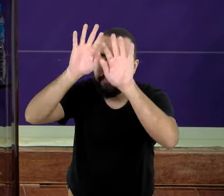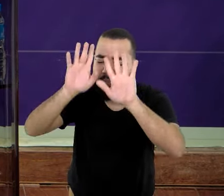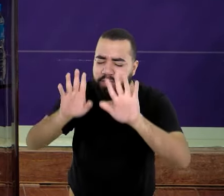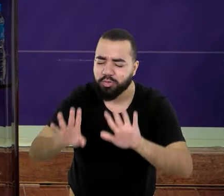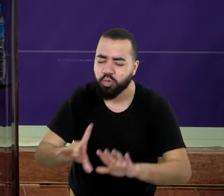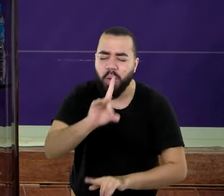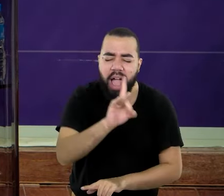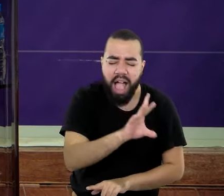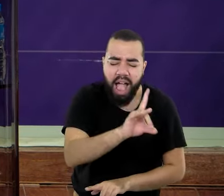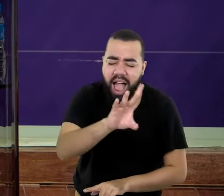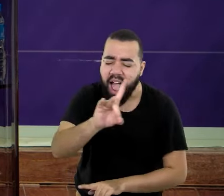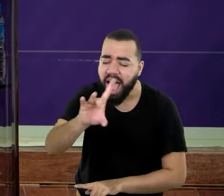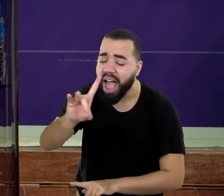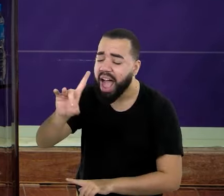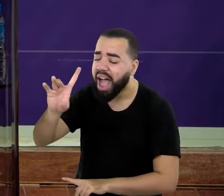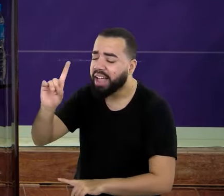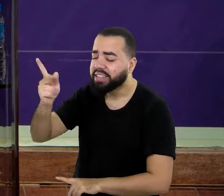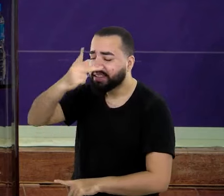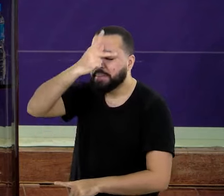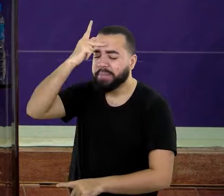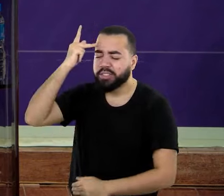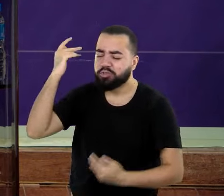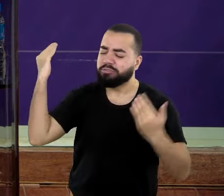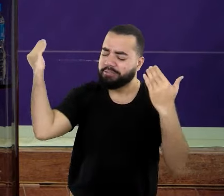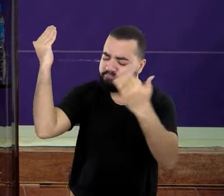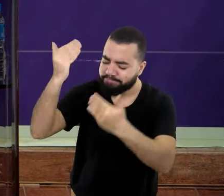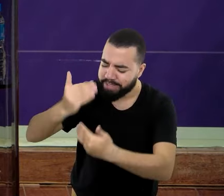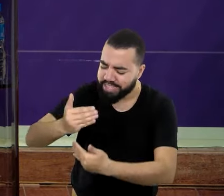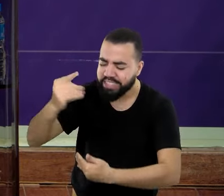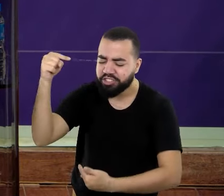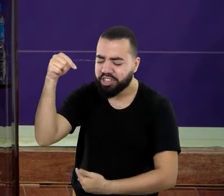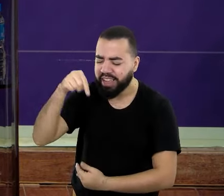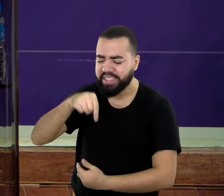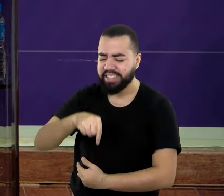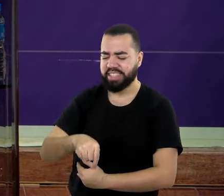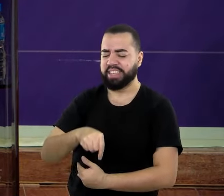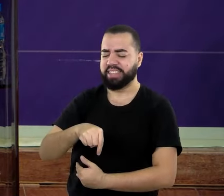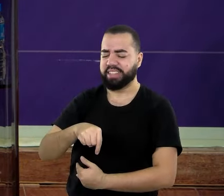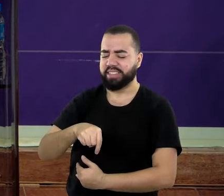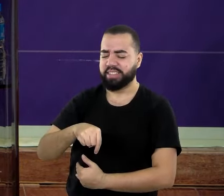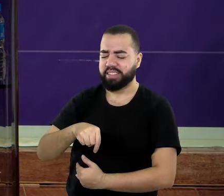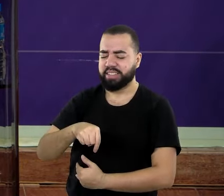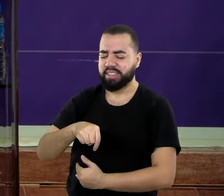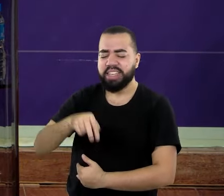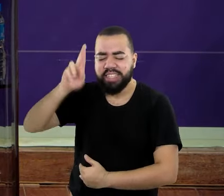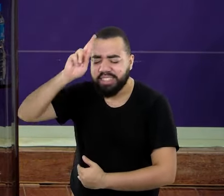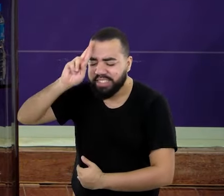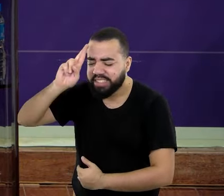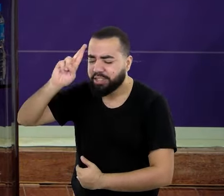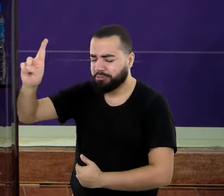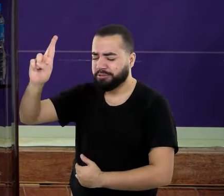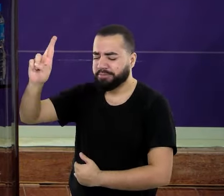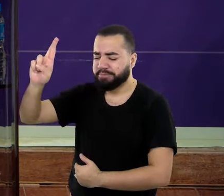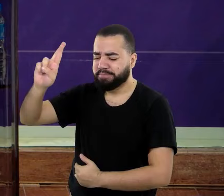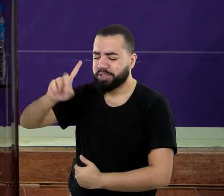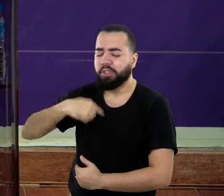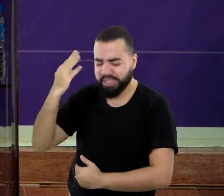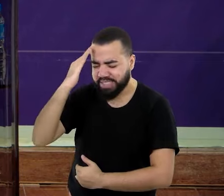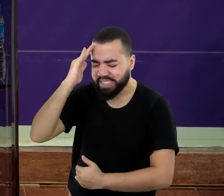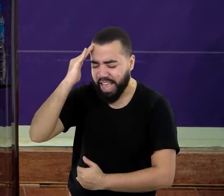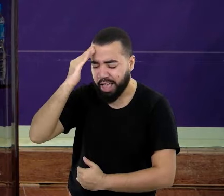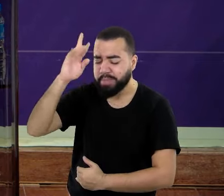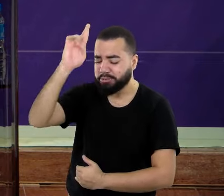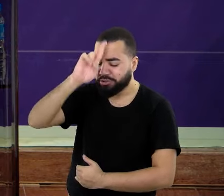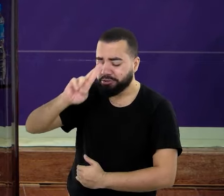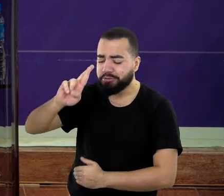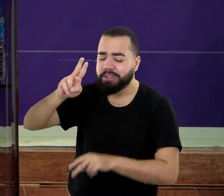presente. 빙 에로스 교회를 특별히 사랑하신 하나님 역사하여 주시옵소서. Senhor, eu sei que o Senhor tem uma atenção especial